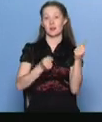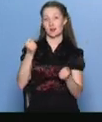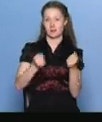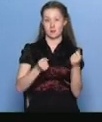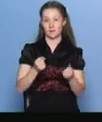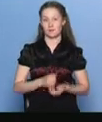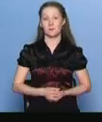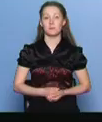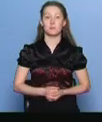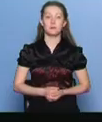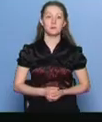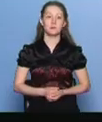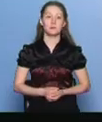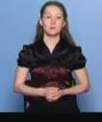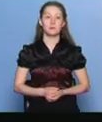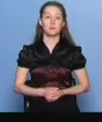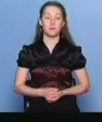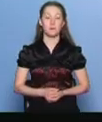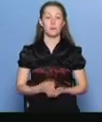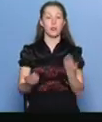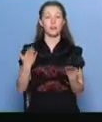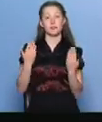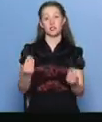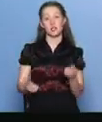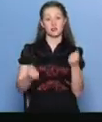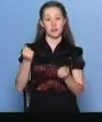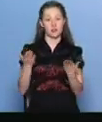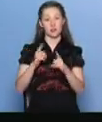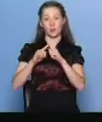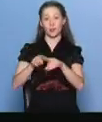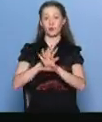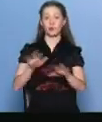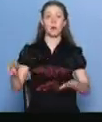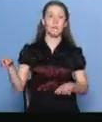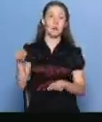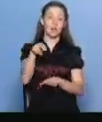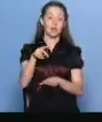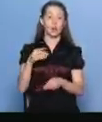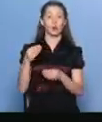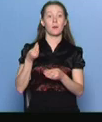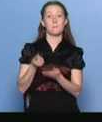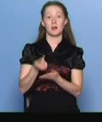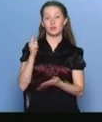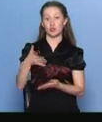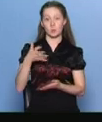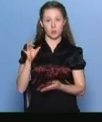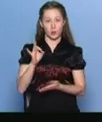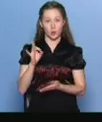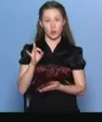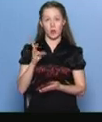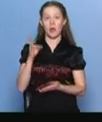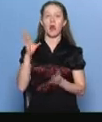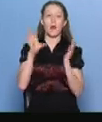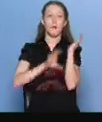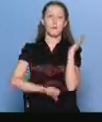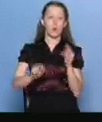Вагинов. Если сейчас водитель, который не уступил дорогу пешеходу, рискует получить штраф 1500 рублей, то после